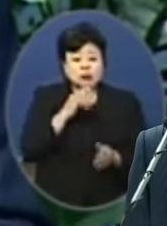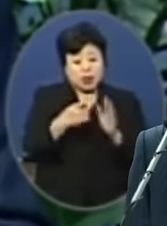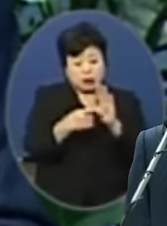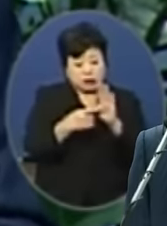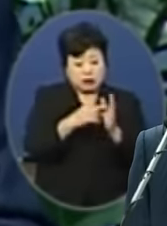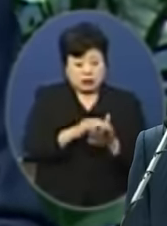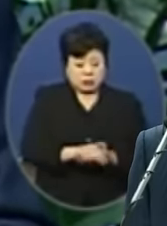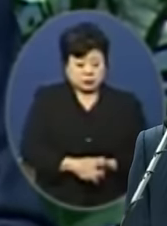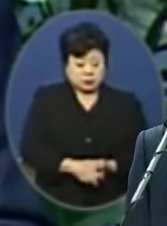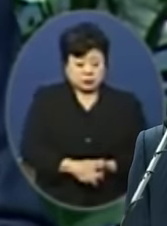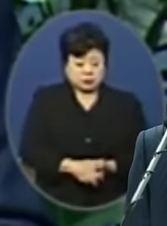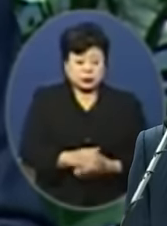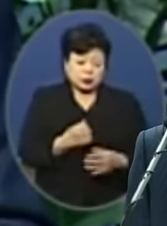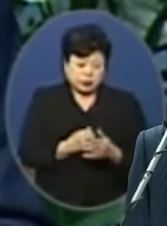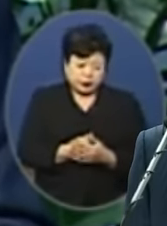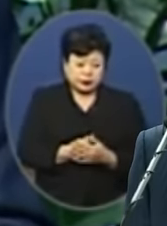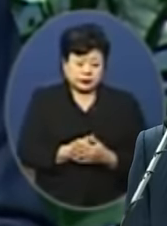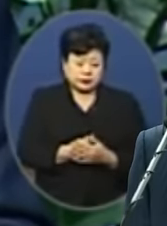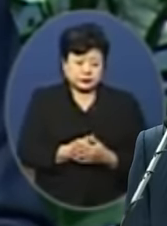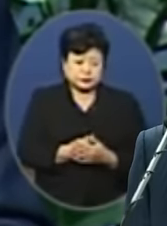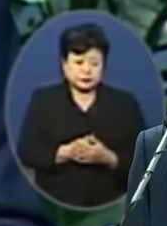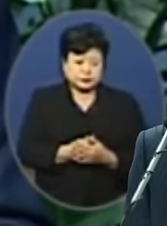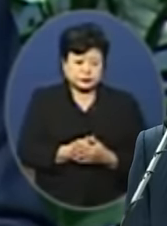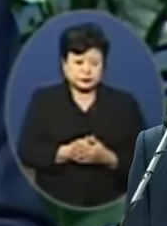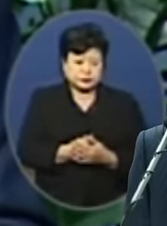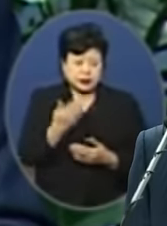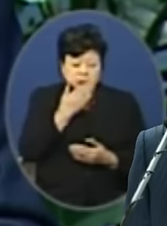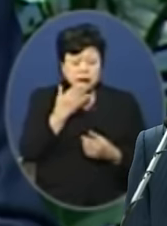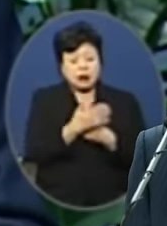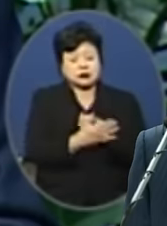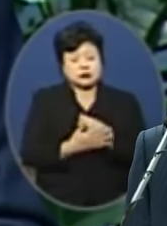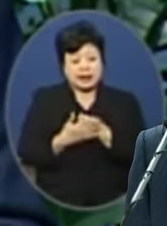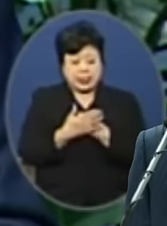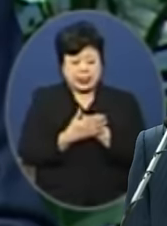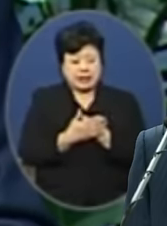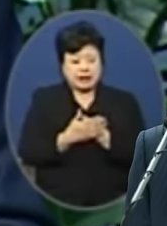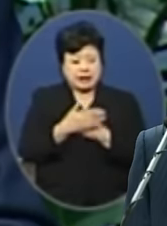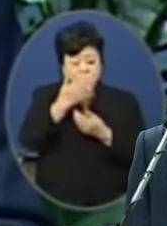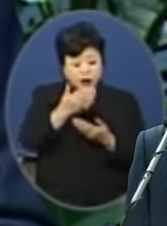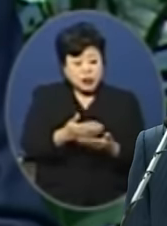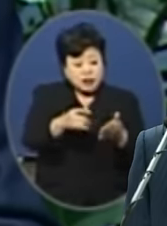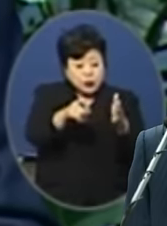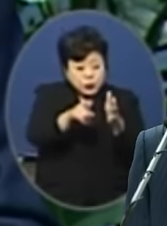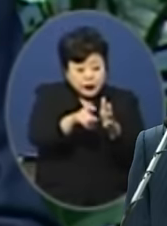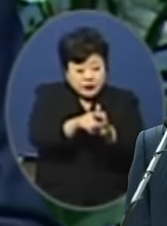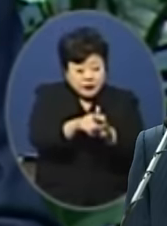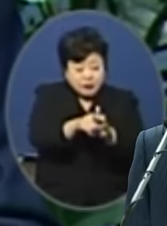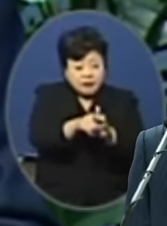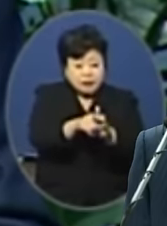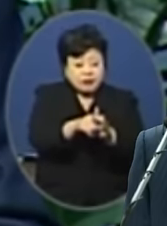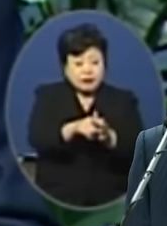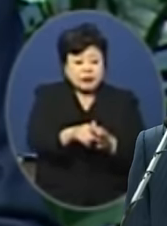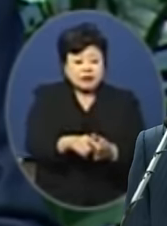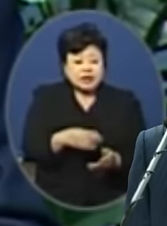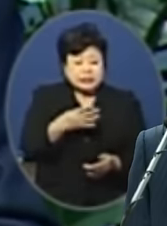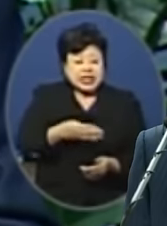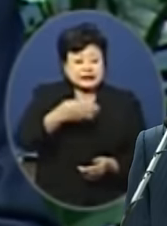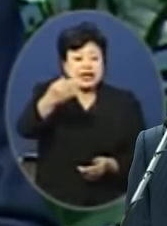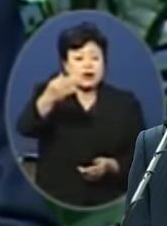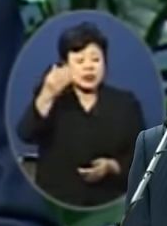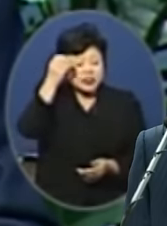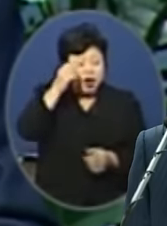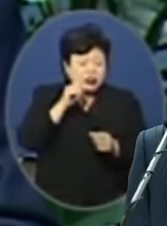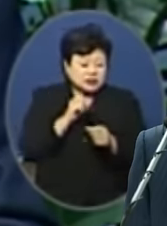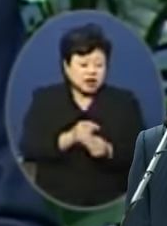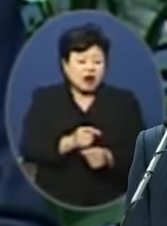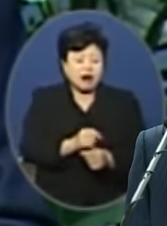것입니다. 그러므로 신령한 은혜를 우리 얻기 위해서는 4차원의